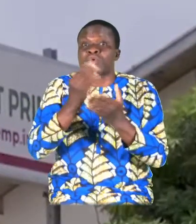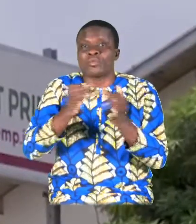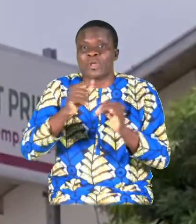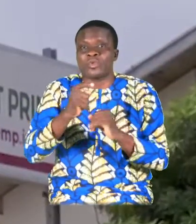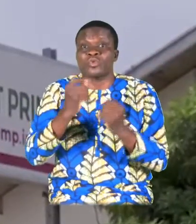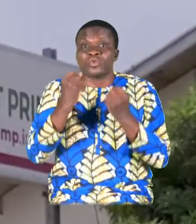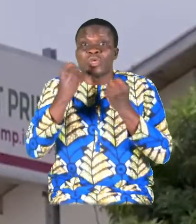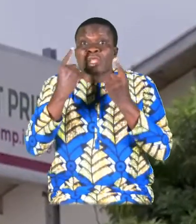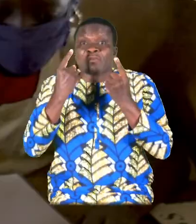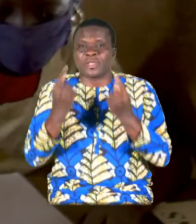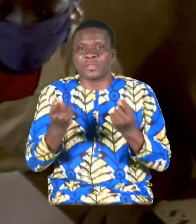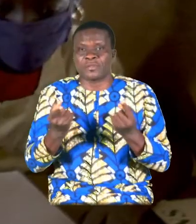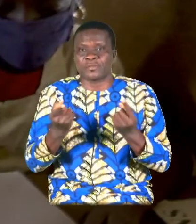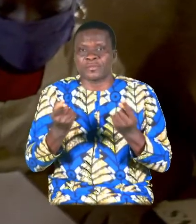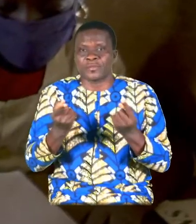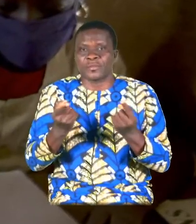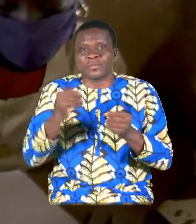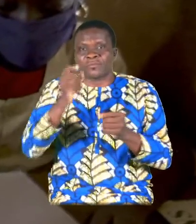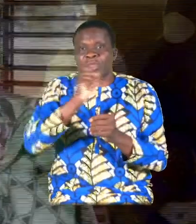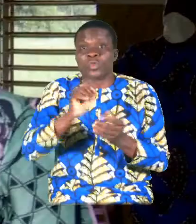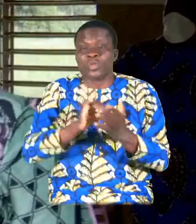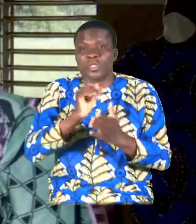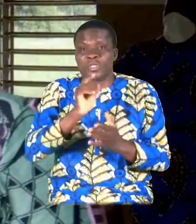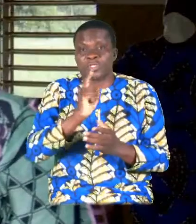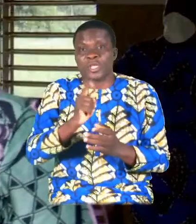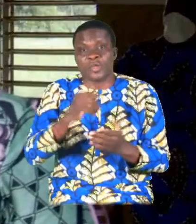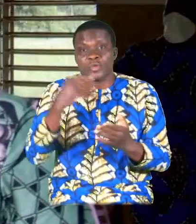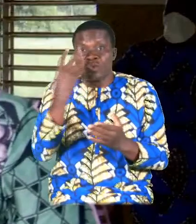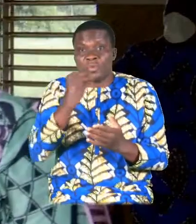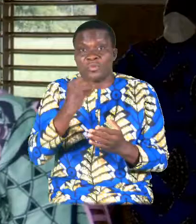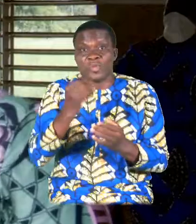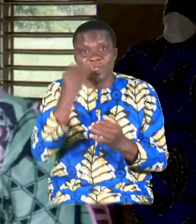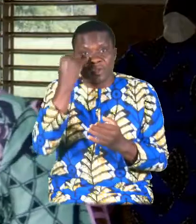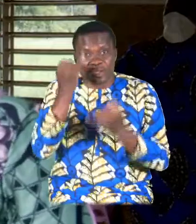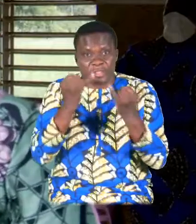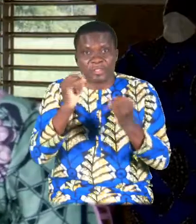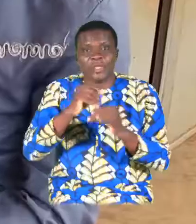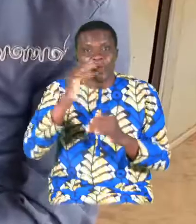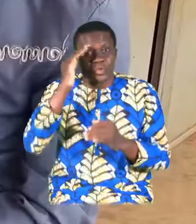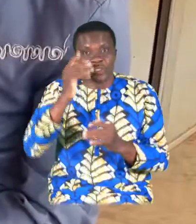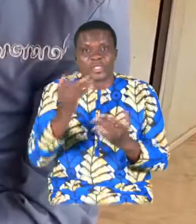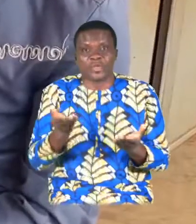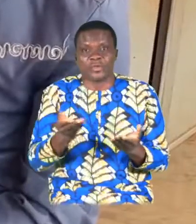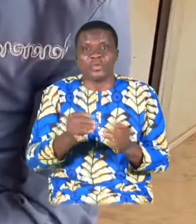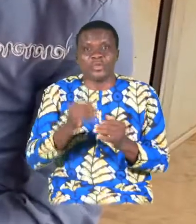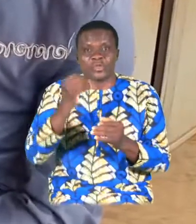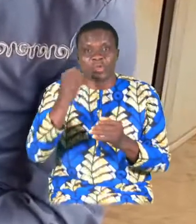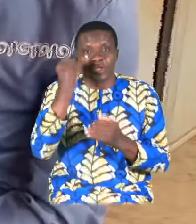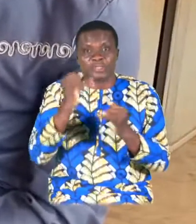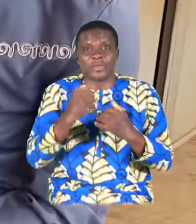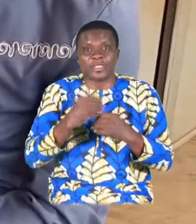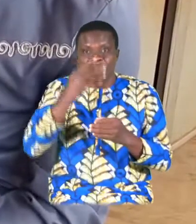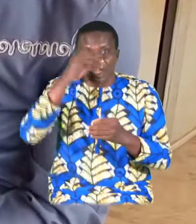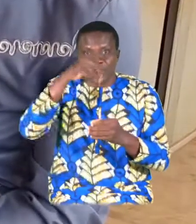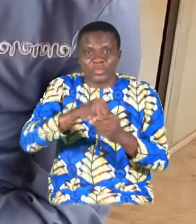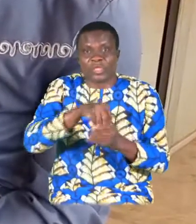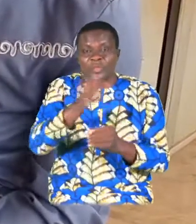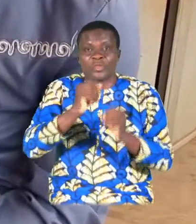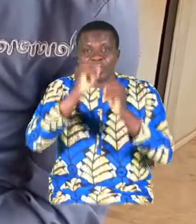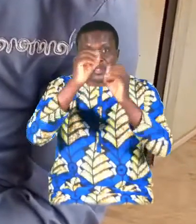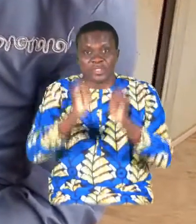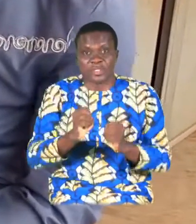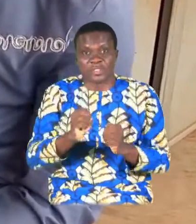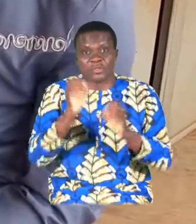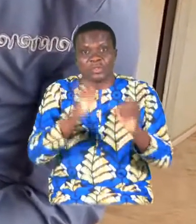sont réveillés. Donc c'est une très belle initiative que moi je salue. L'initiative a impliqué d'autres enseignants